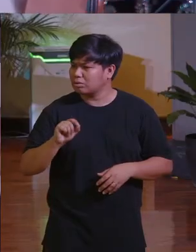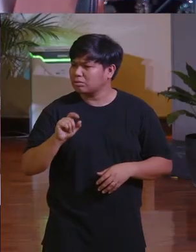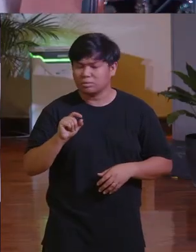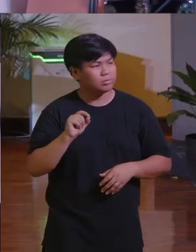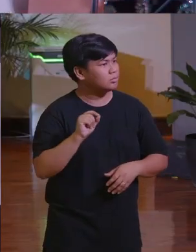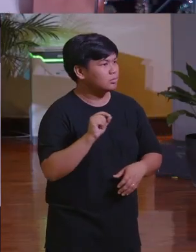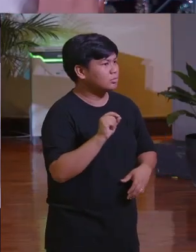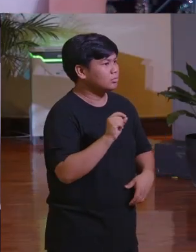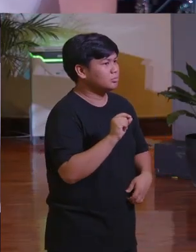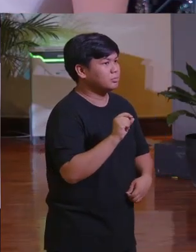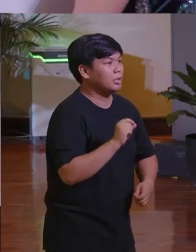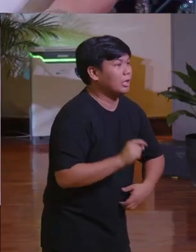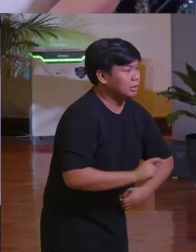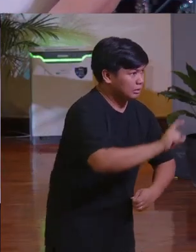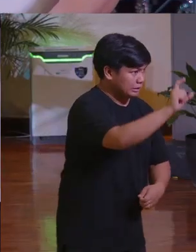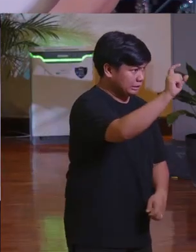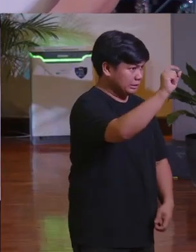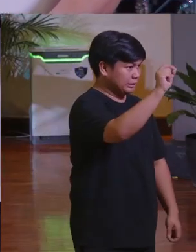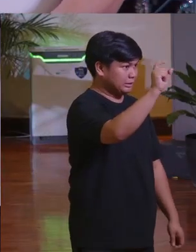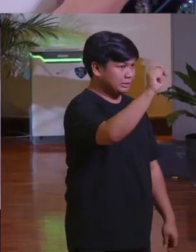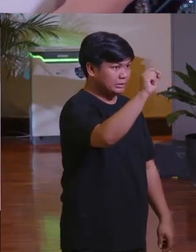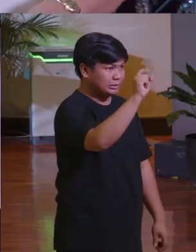ka.